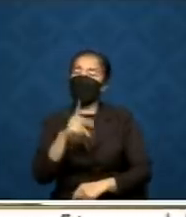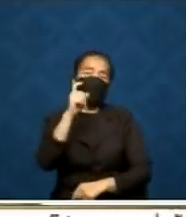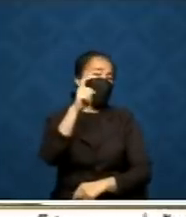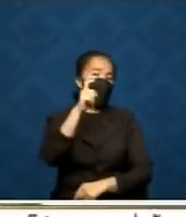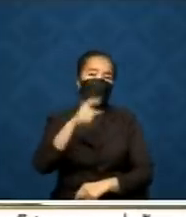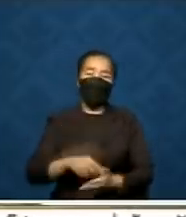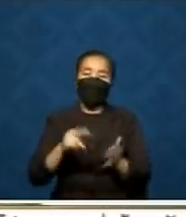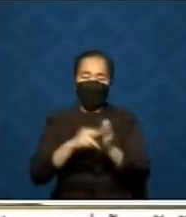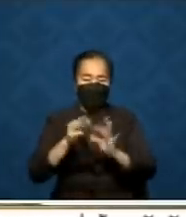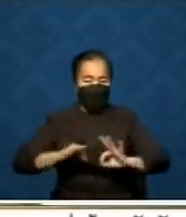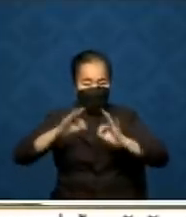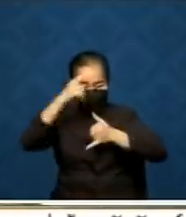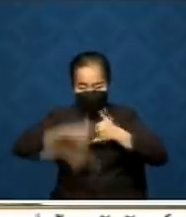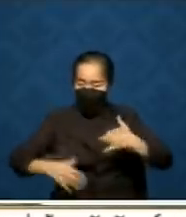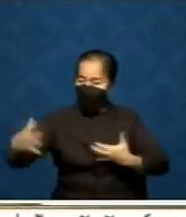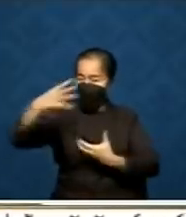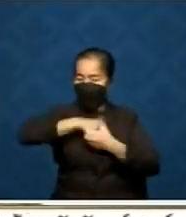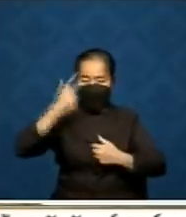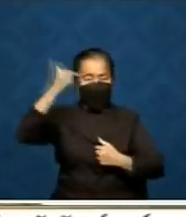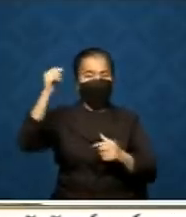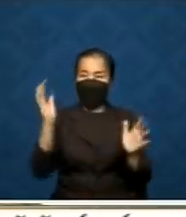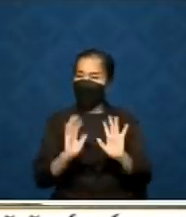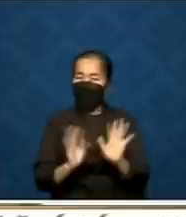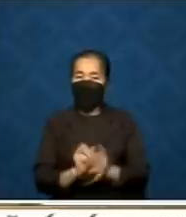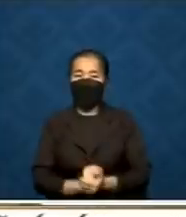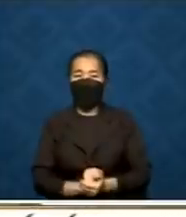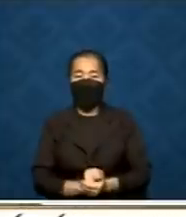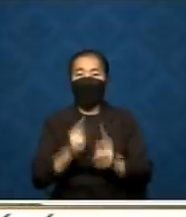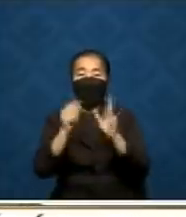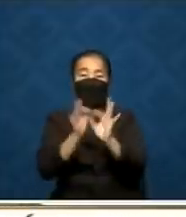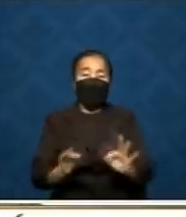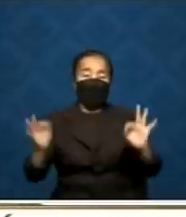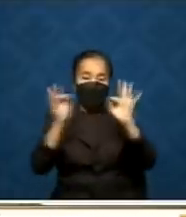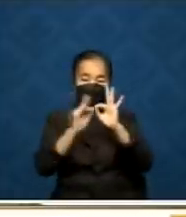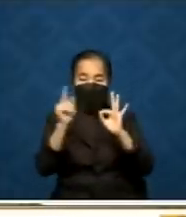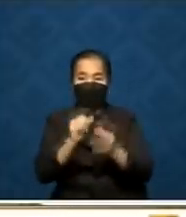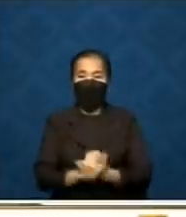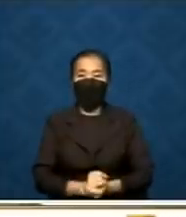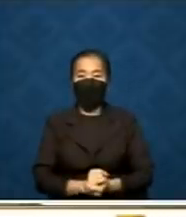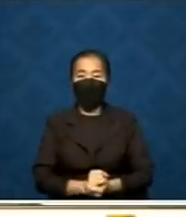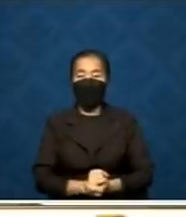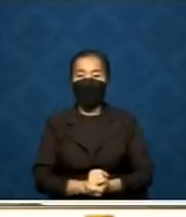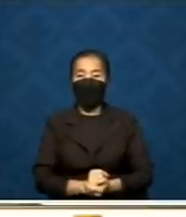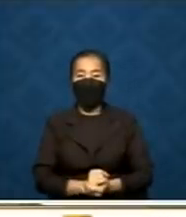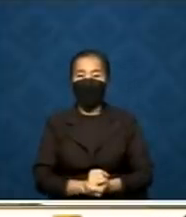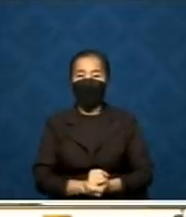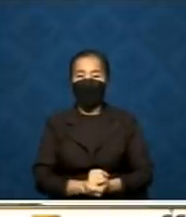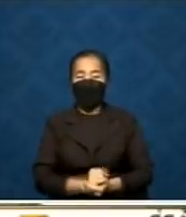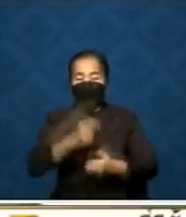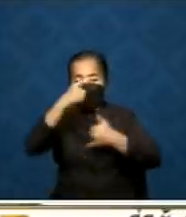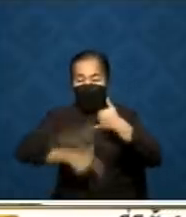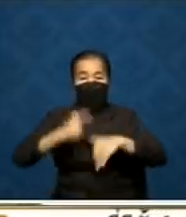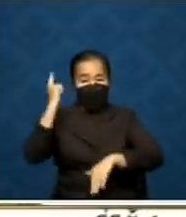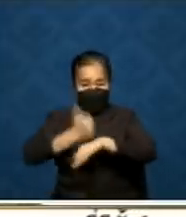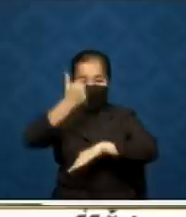จะไปสำคัญผิดอยู่แล้วยิ่งสำคัญที่สุดถ้าท่านเป็น forปตท